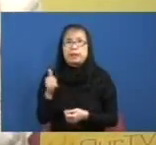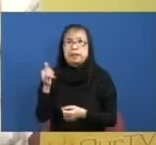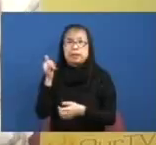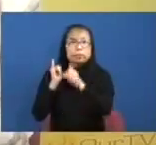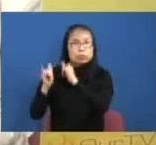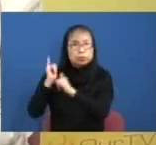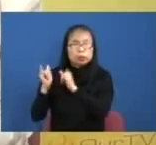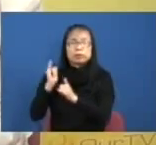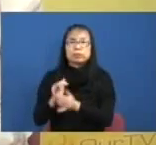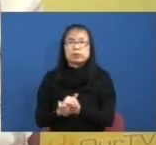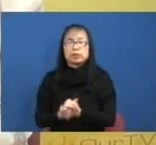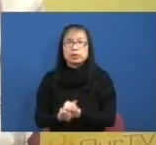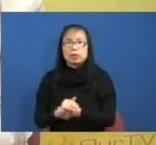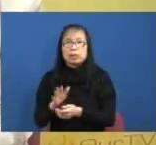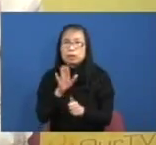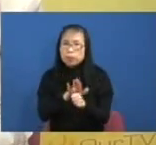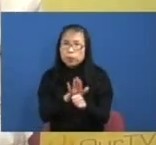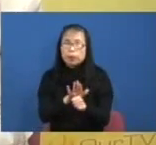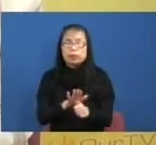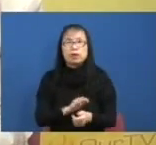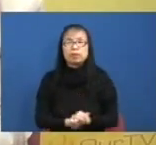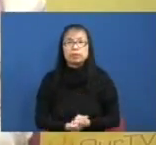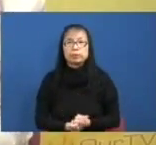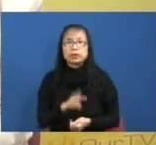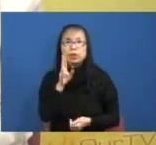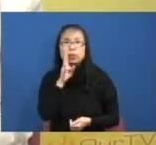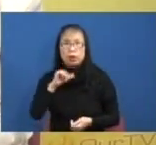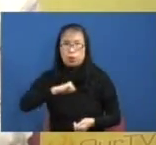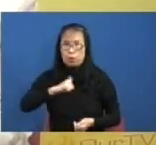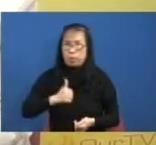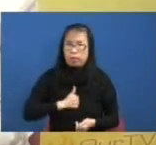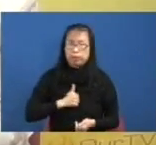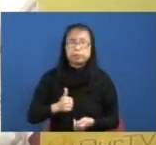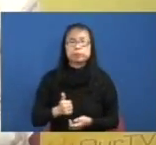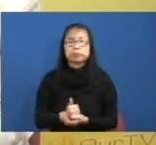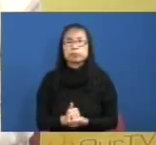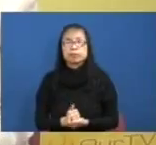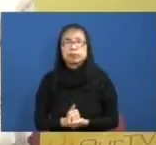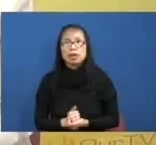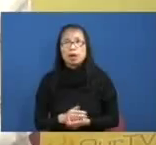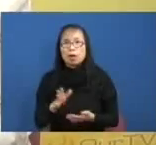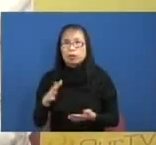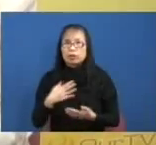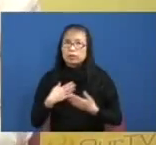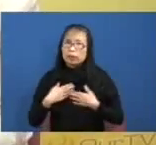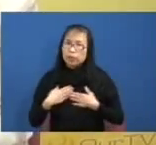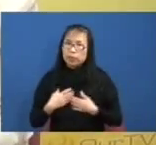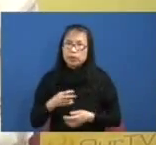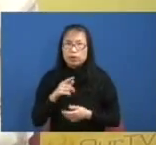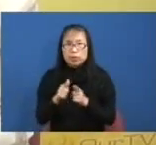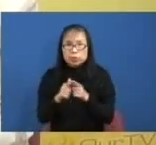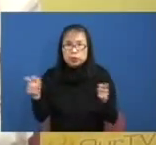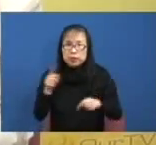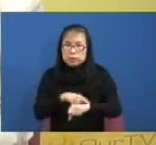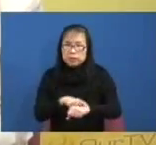變咗咧，譬如佢嗰、那個業主。其實你都對都好欣慰啦，係咪先？有個長期嘅租